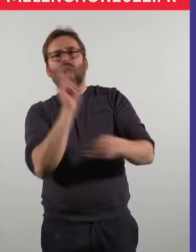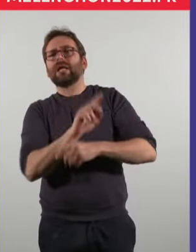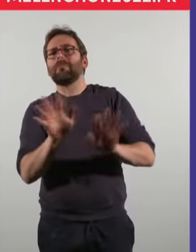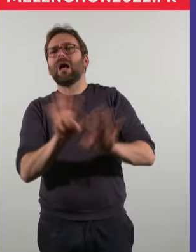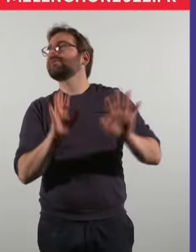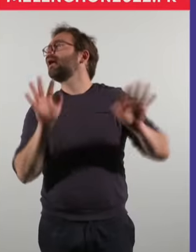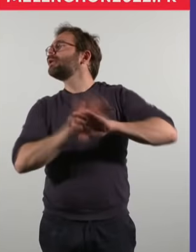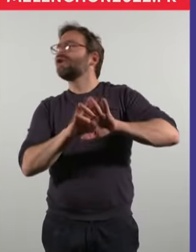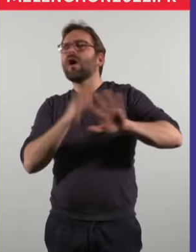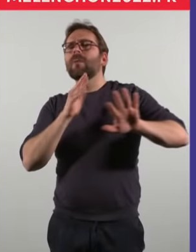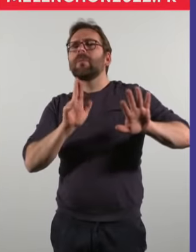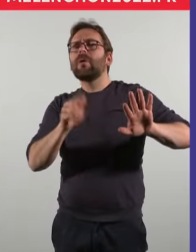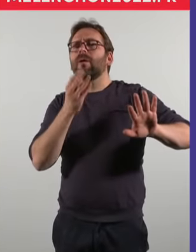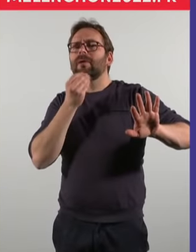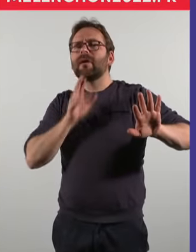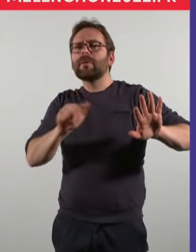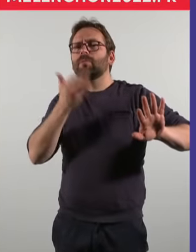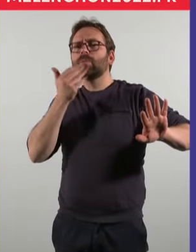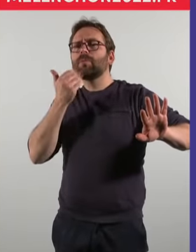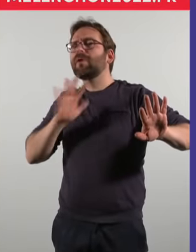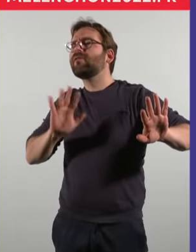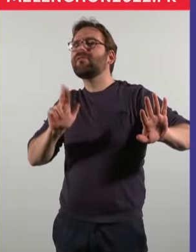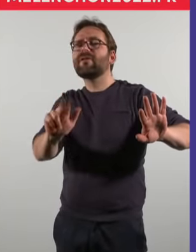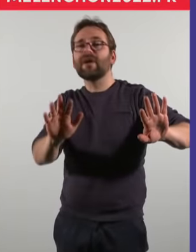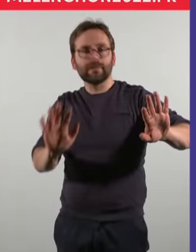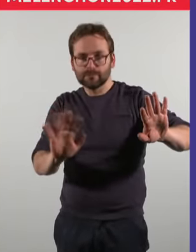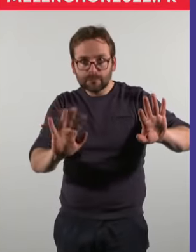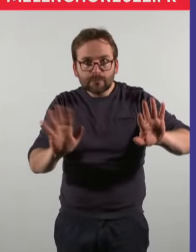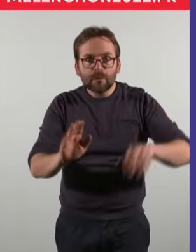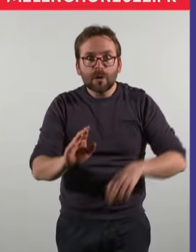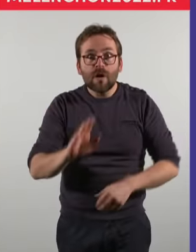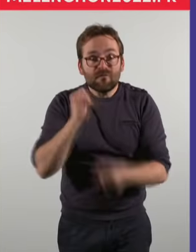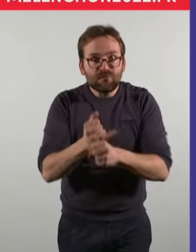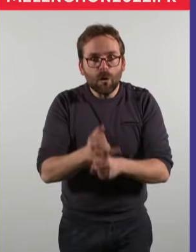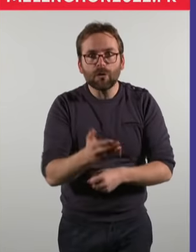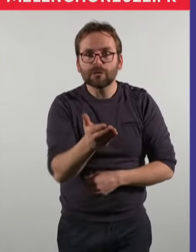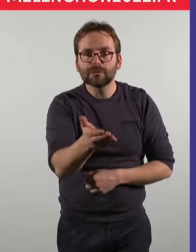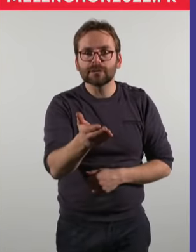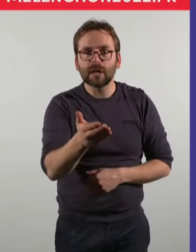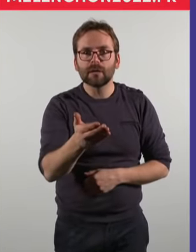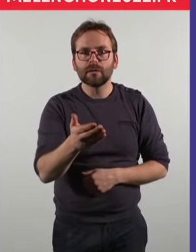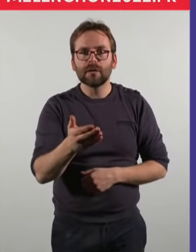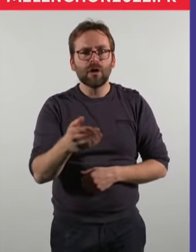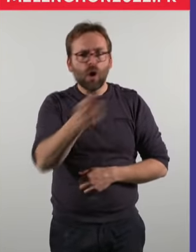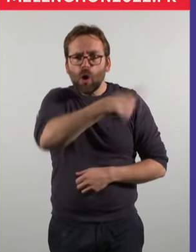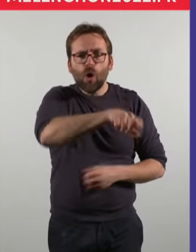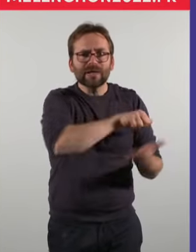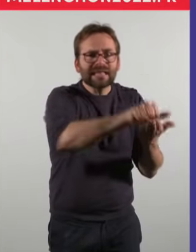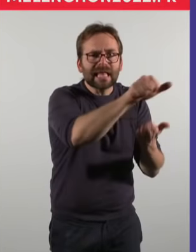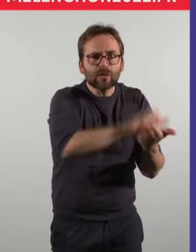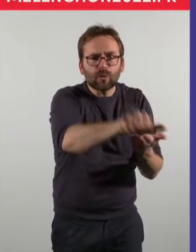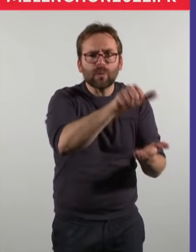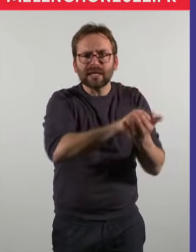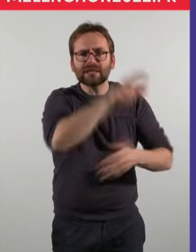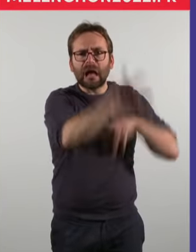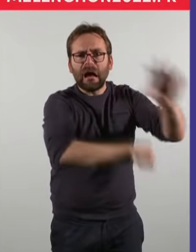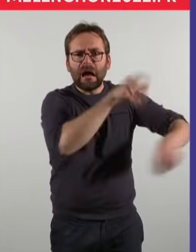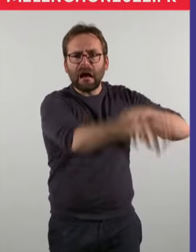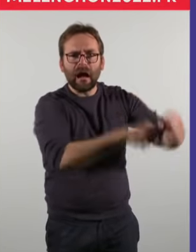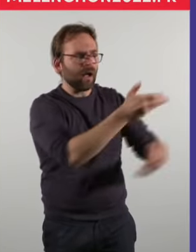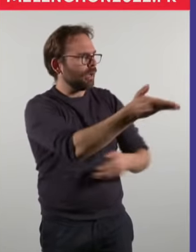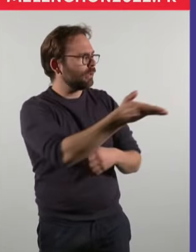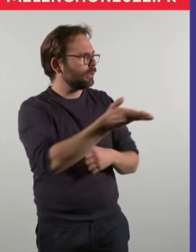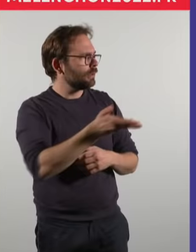attendez, ça va s'arranger tout seul. Voilà ce qu'ils vous disent, c'est faux, ils détruisent tout, ils saccagent.